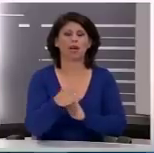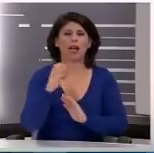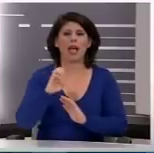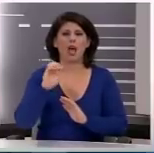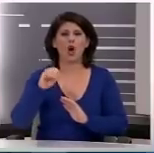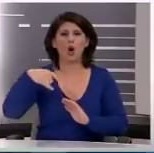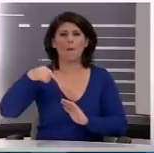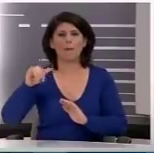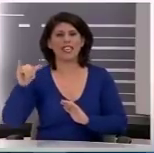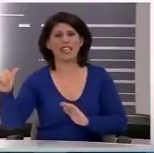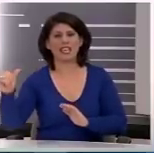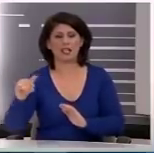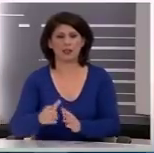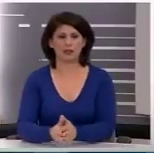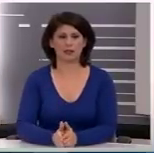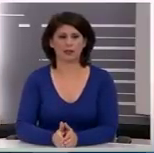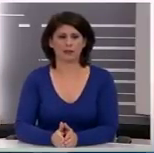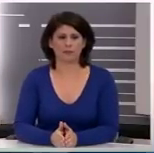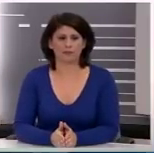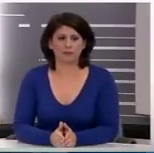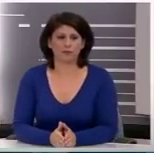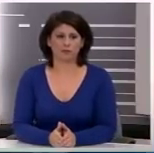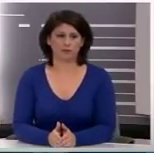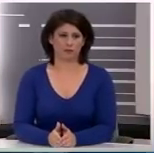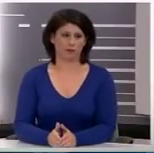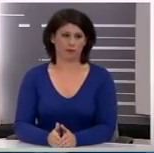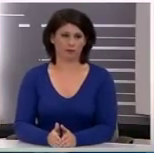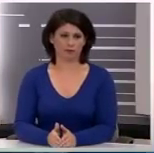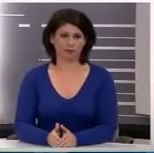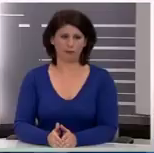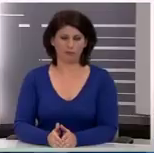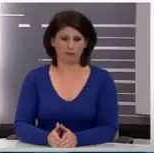Είναι πόρος του ΕΟΠΗ.